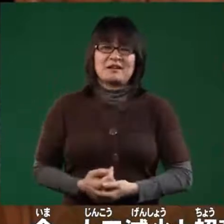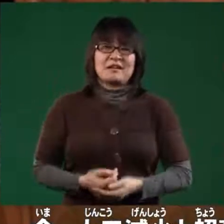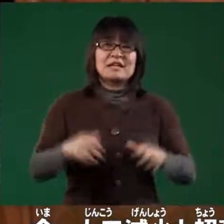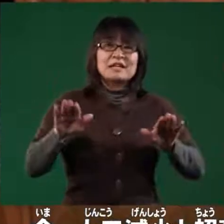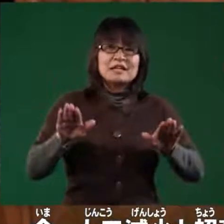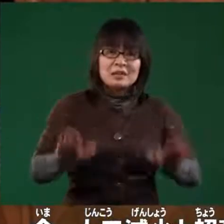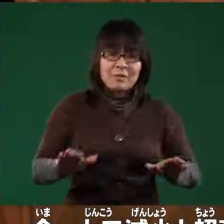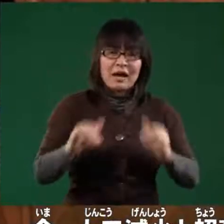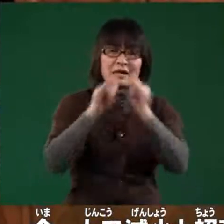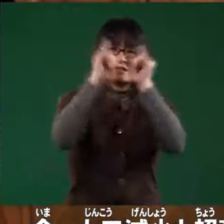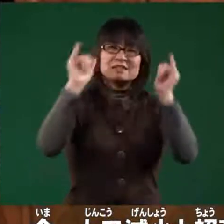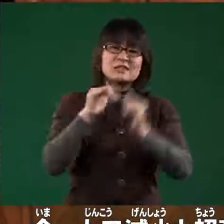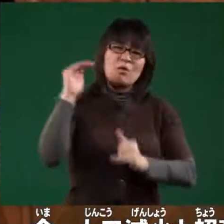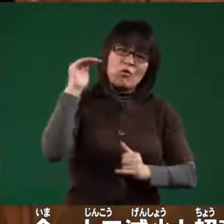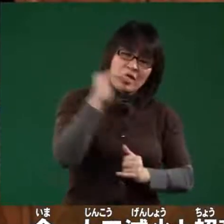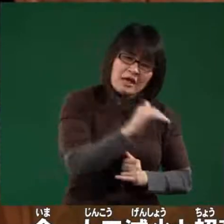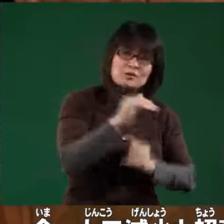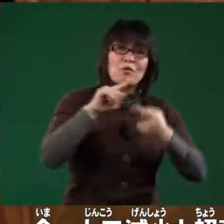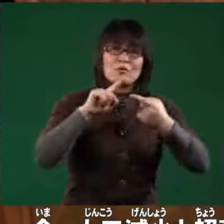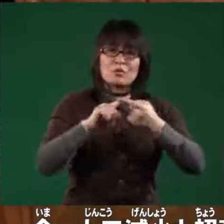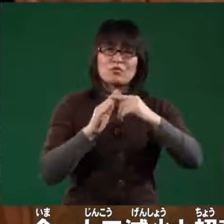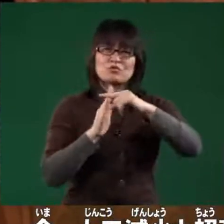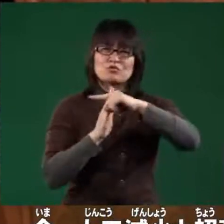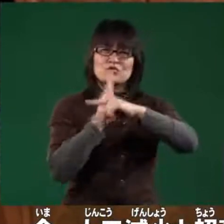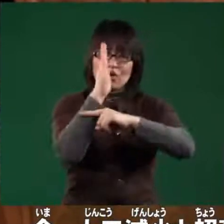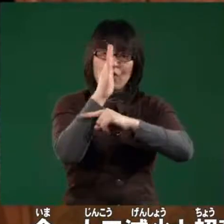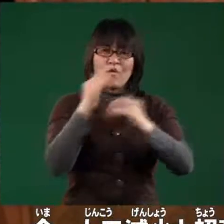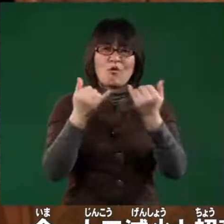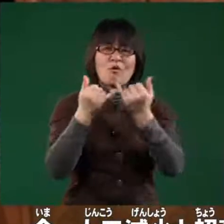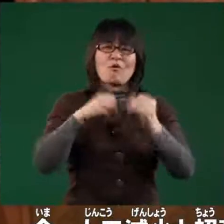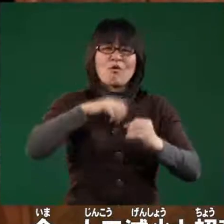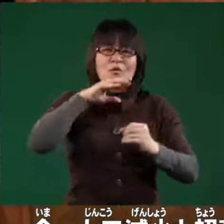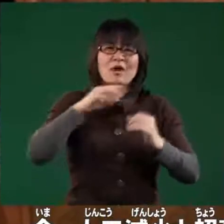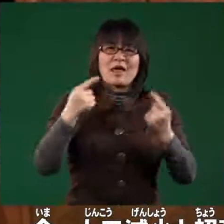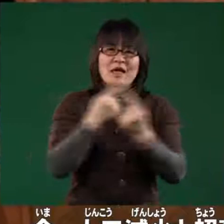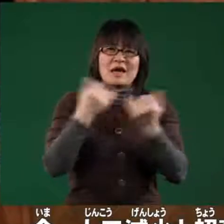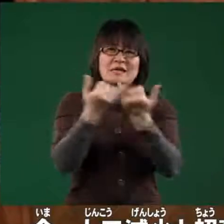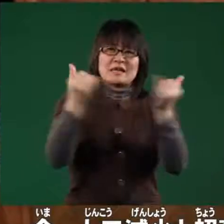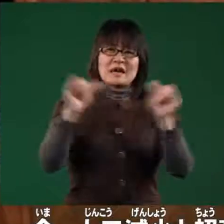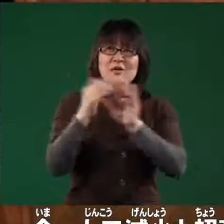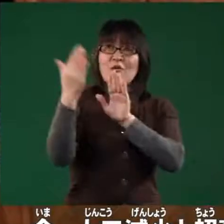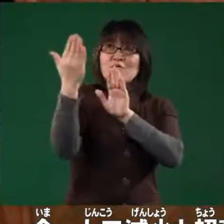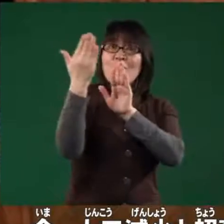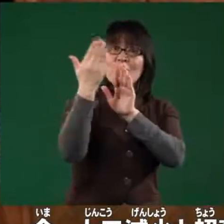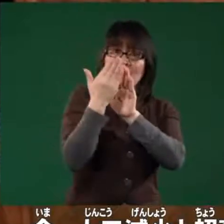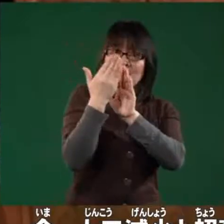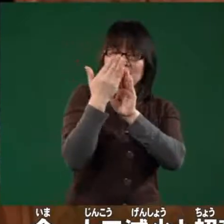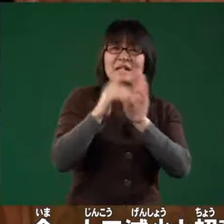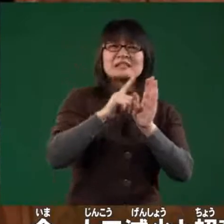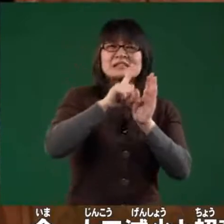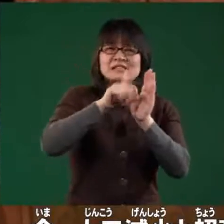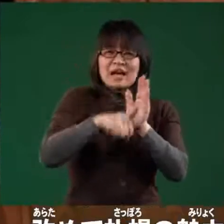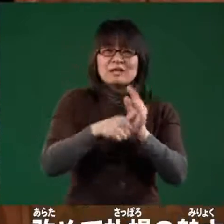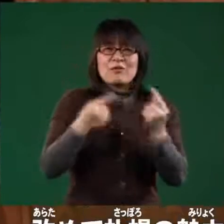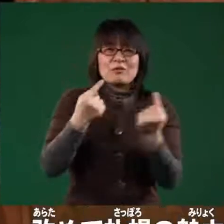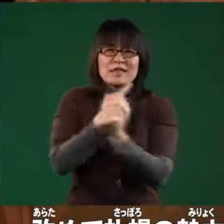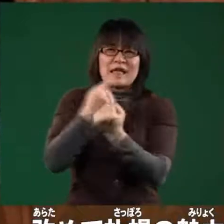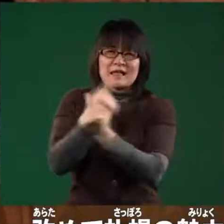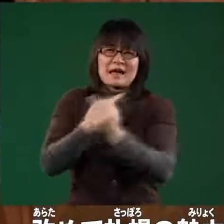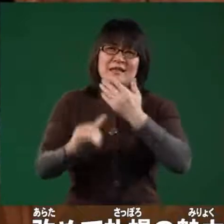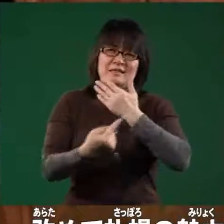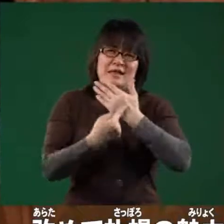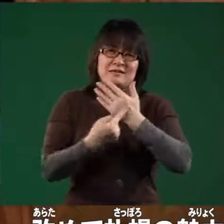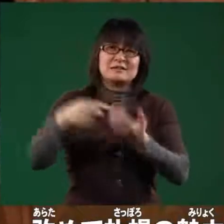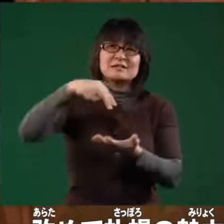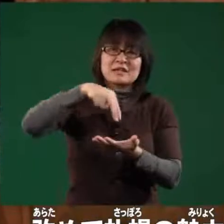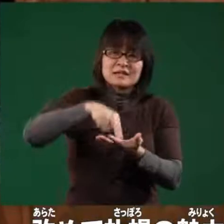今、人口減少と超高齢社会の到来という時代の転換点に立ち、改め